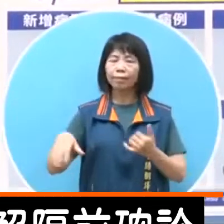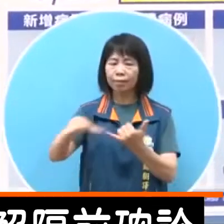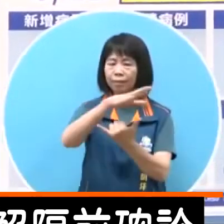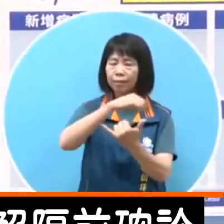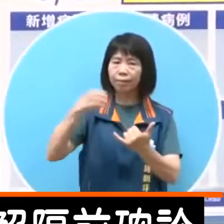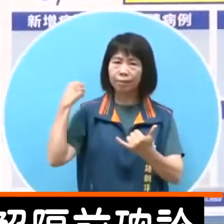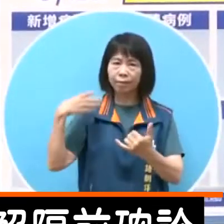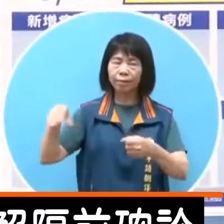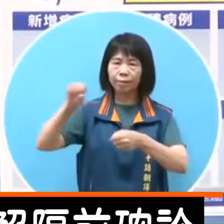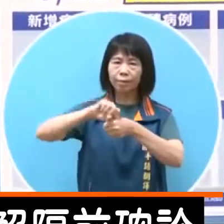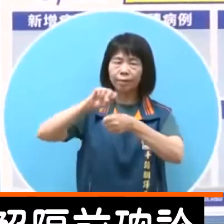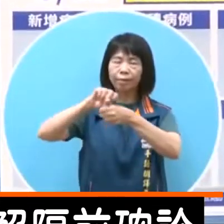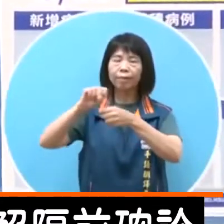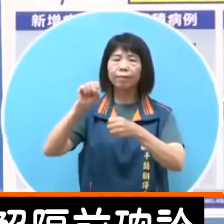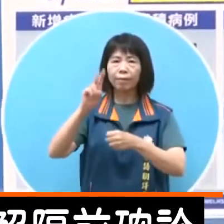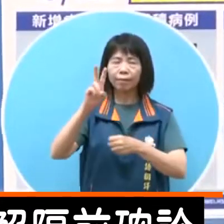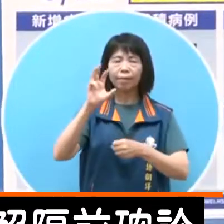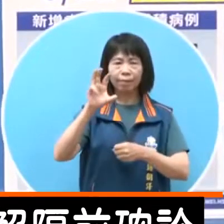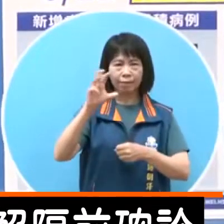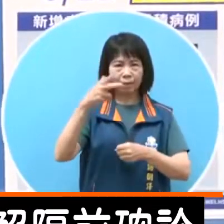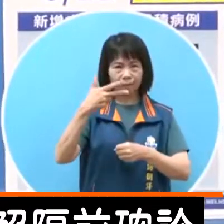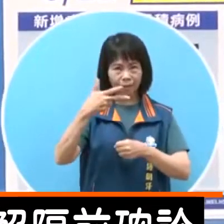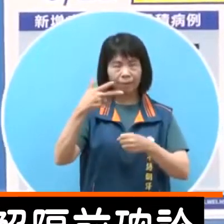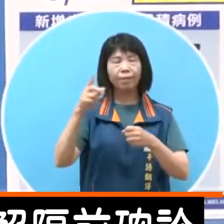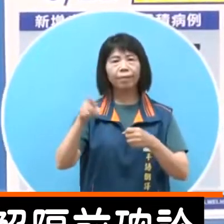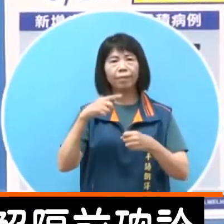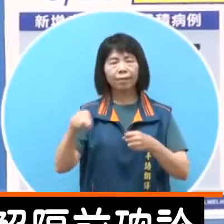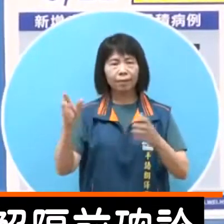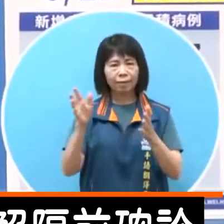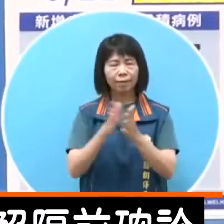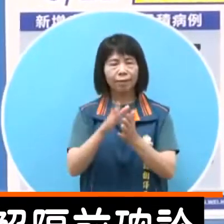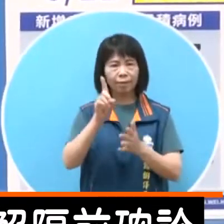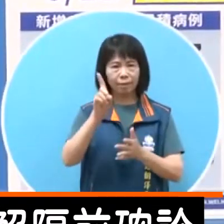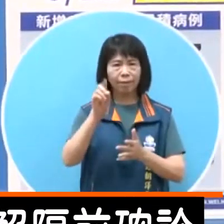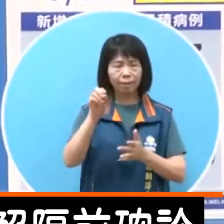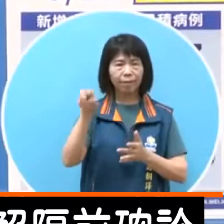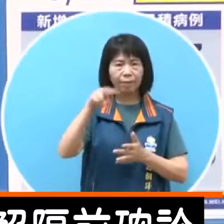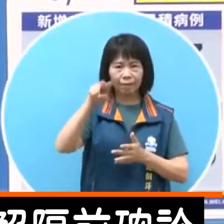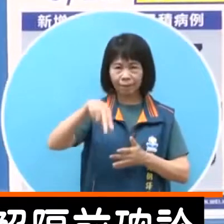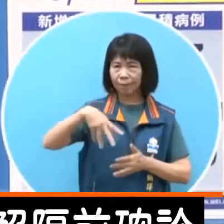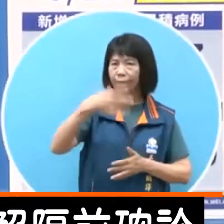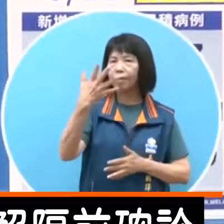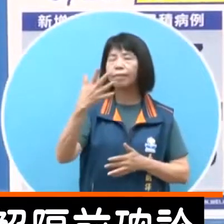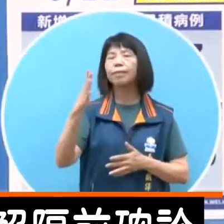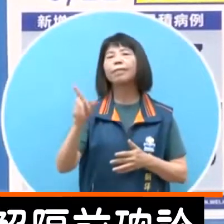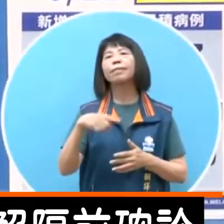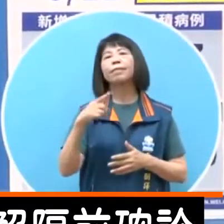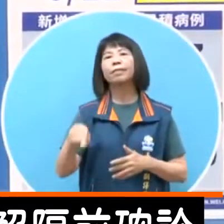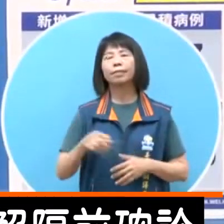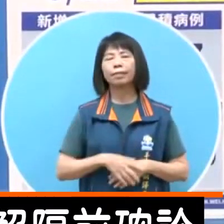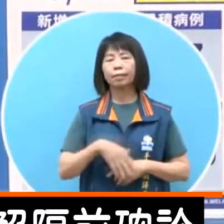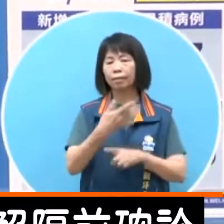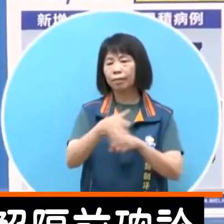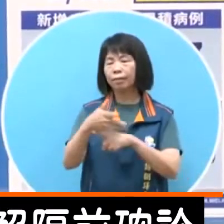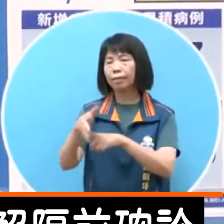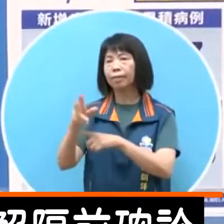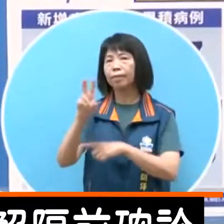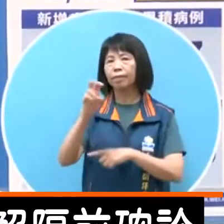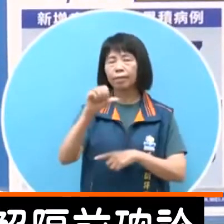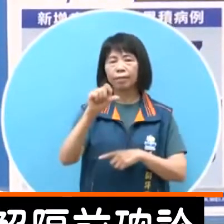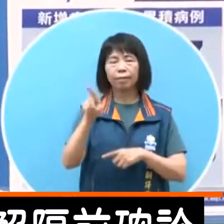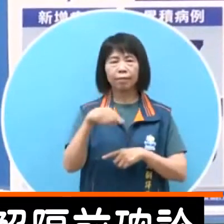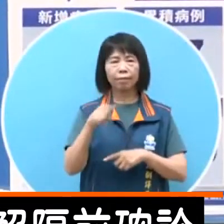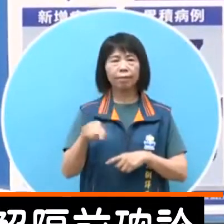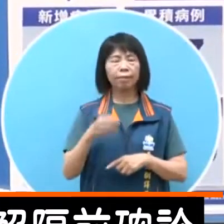全国新增是287例，一共累计是12500例，哦，那死亡人数是25